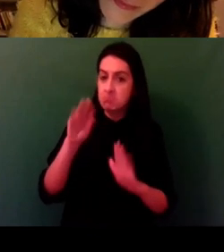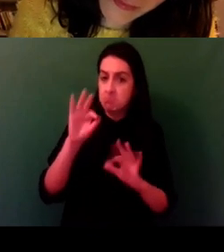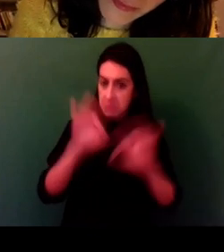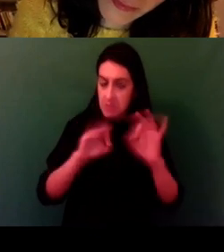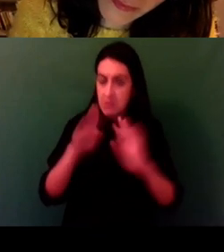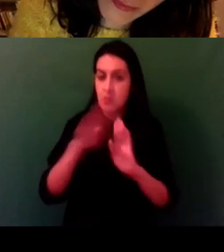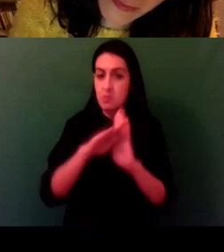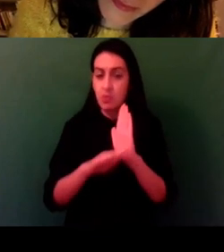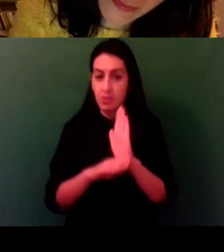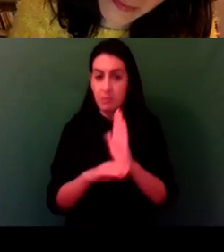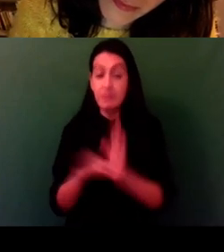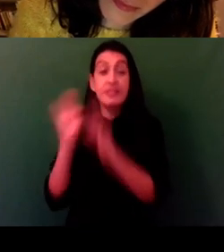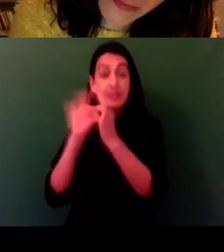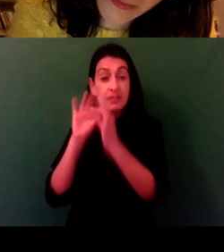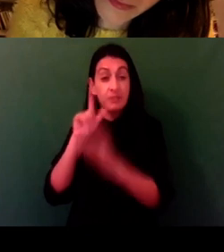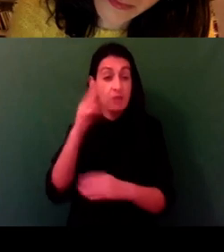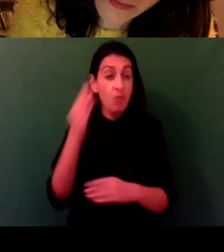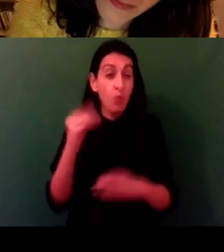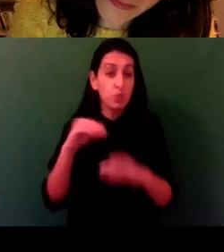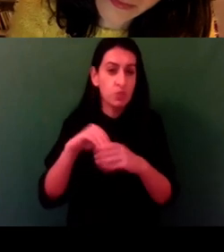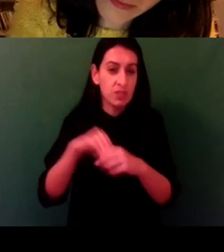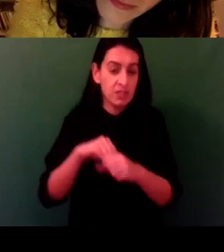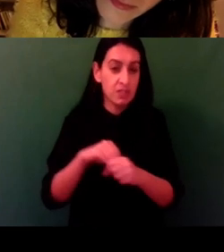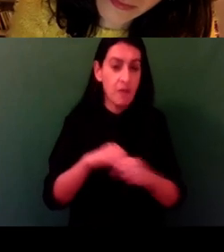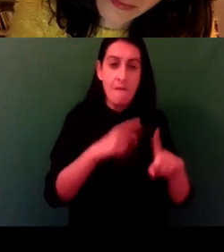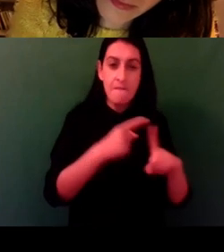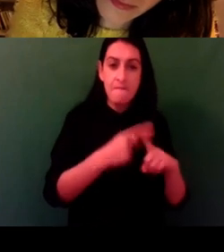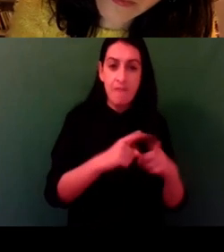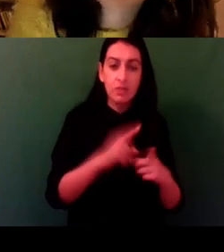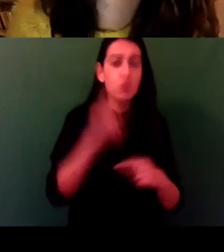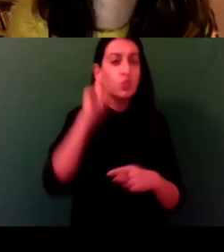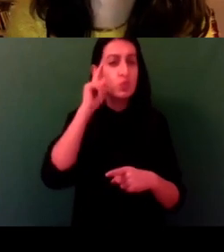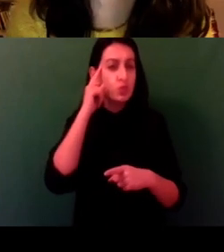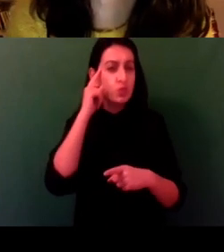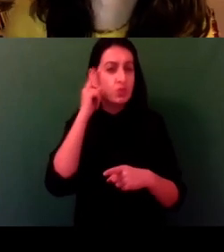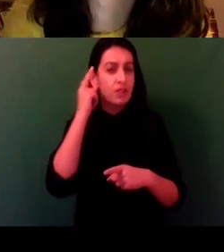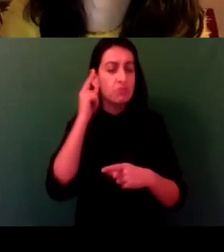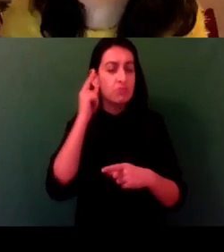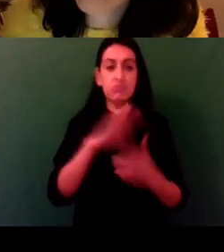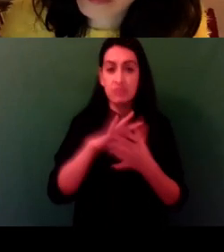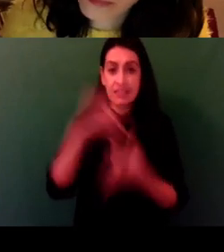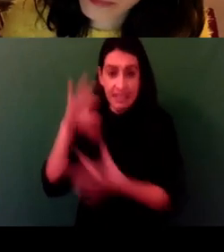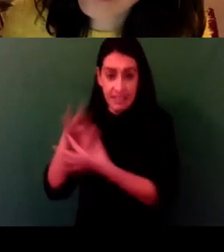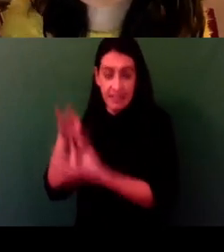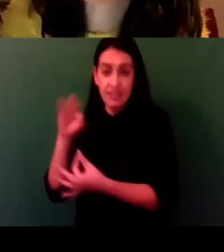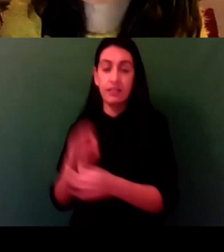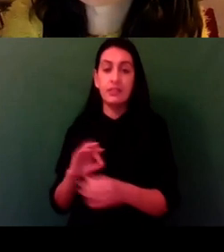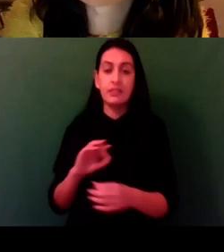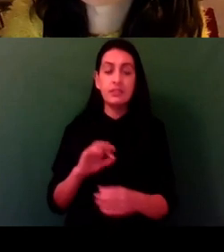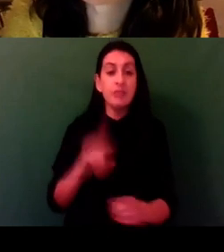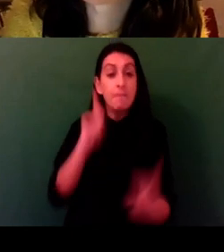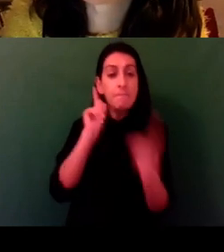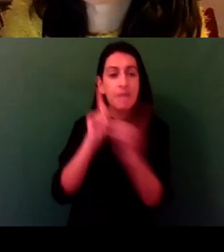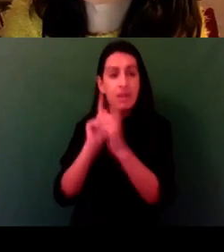gerektirdiği için, farklı taraftaki insanların, masanın etrafındaki insanların birbirlerini dinlemesini zorunlu kıldığı için iyi bir tasarım